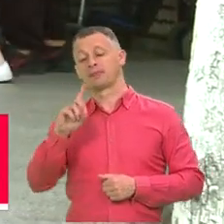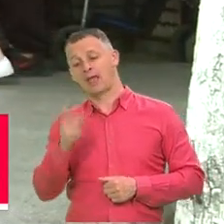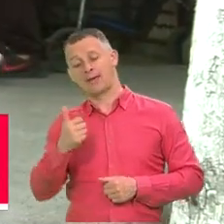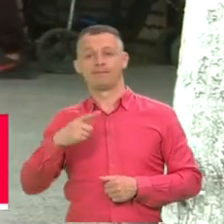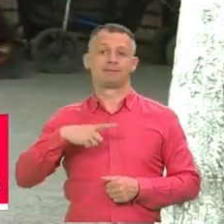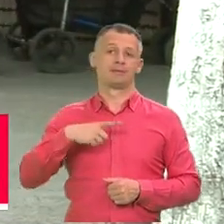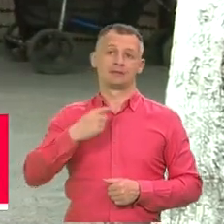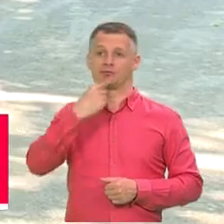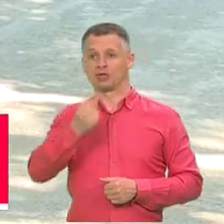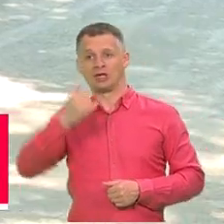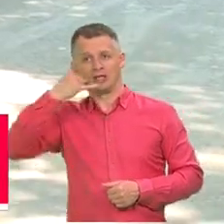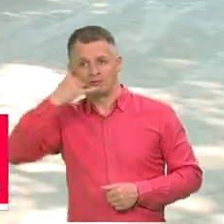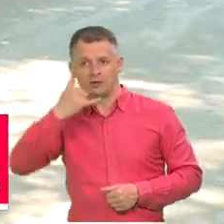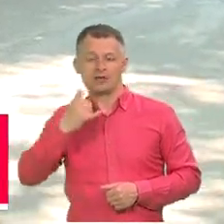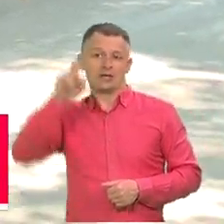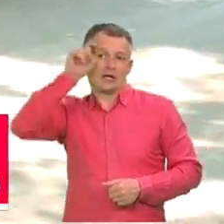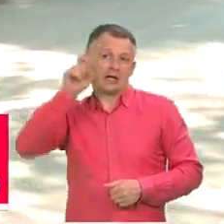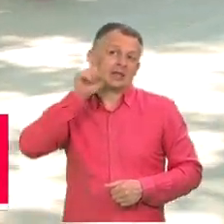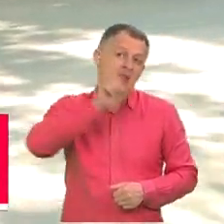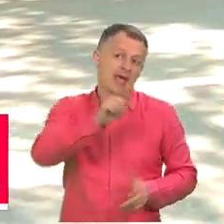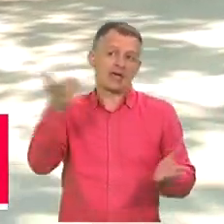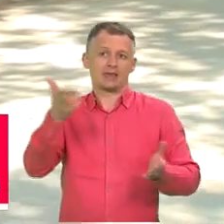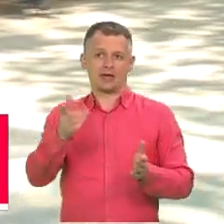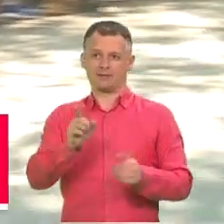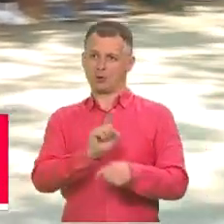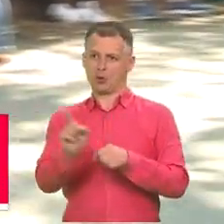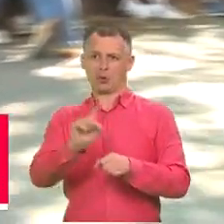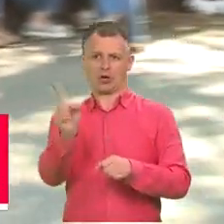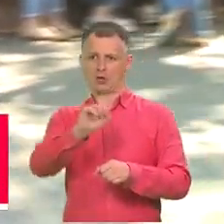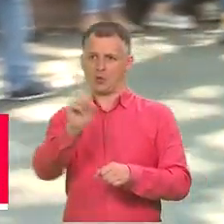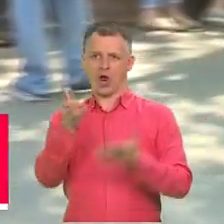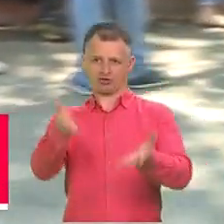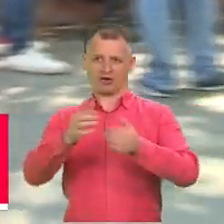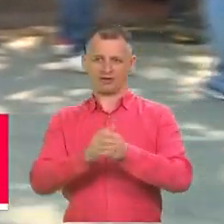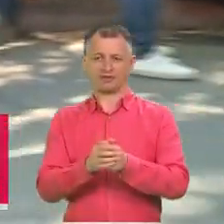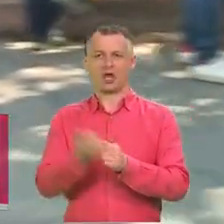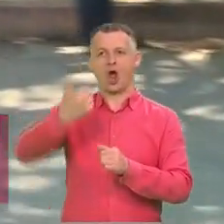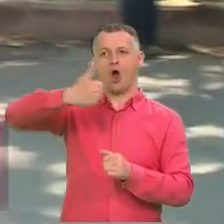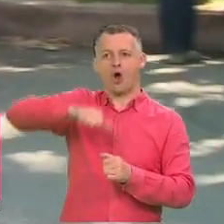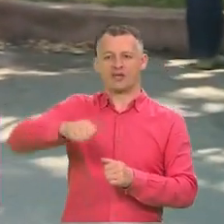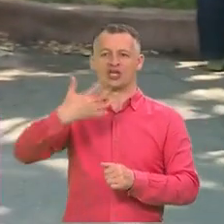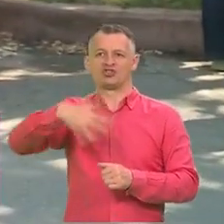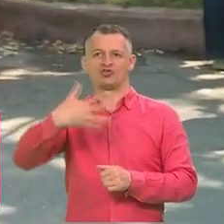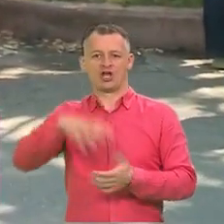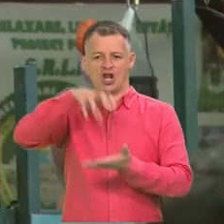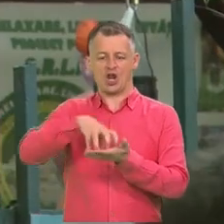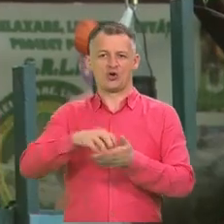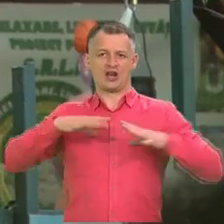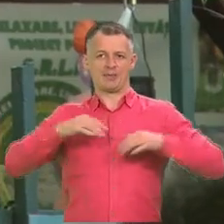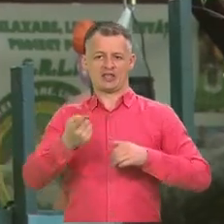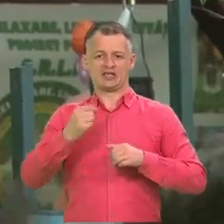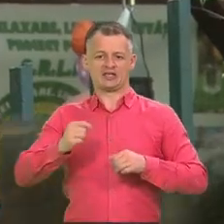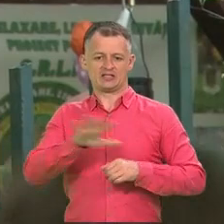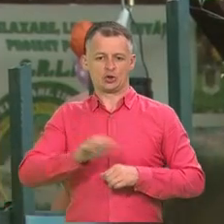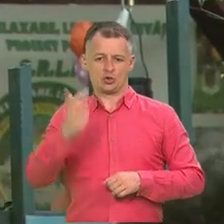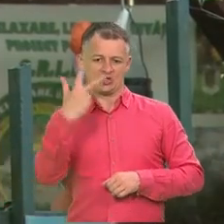o părerea lor, dar nu lucrurile nu stau așa. Cele aproximativ 1500 de locuri disponibile în tot sectorul 3